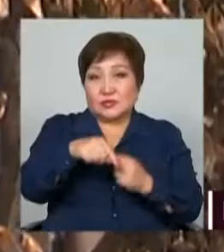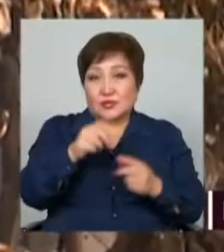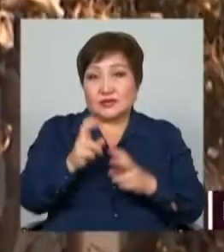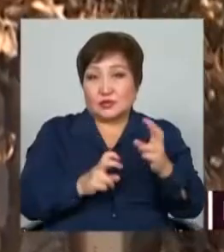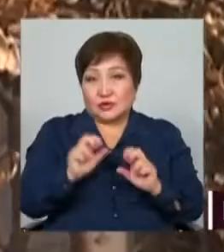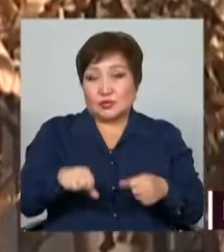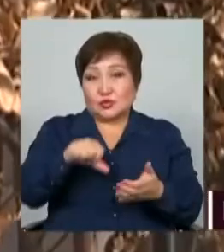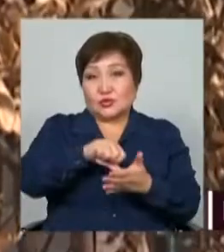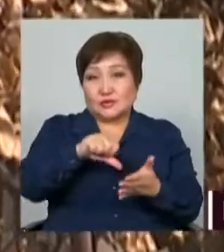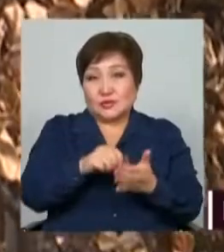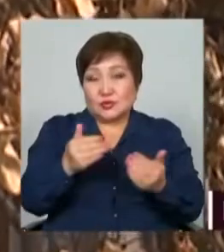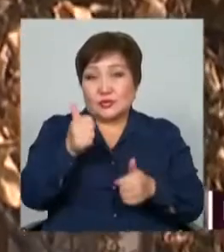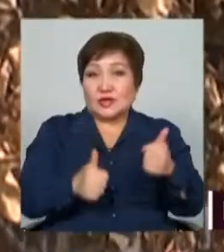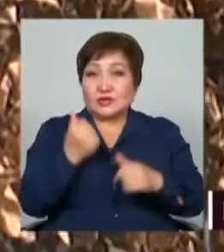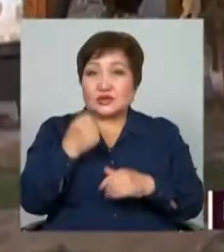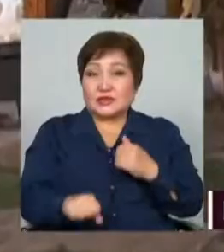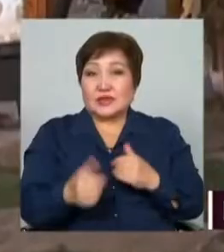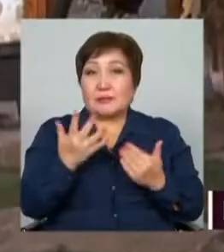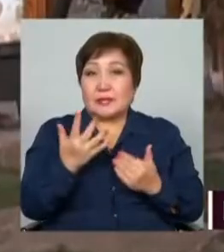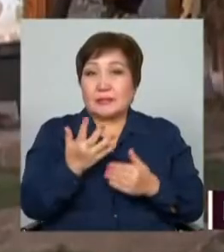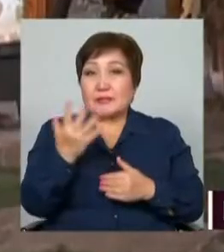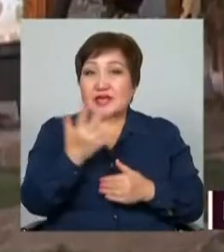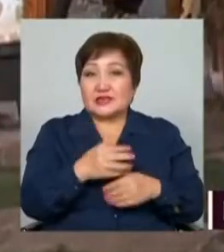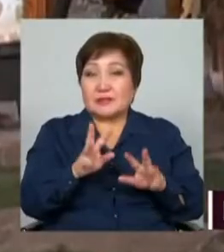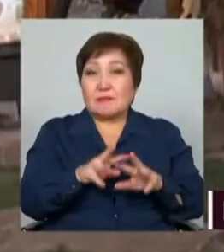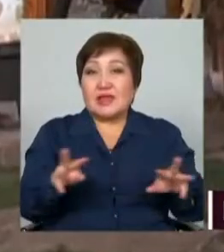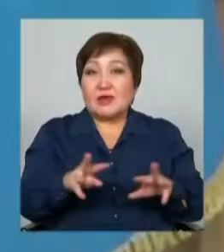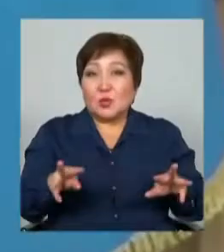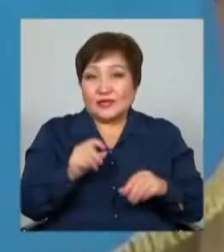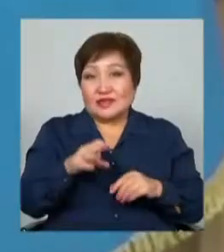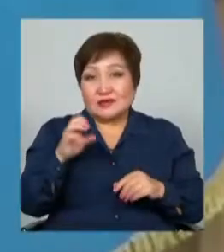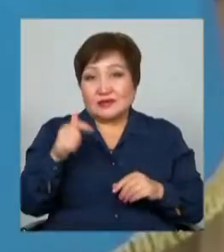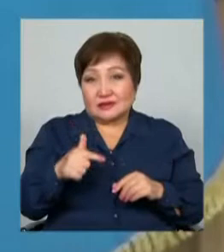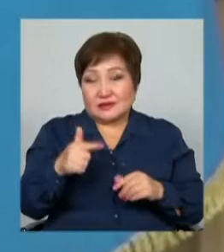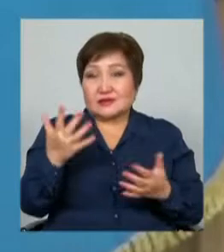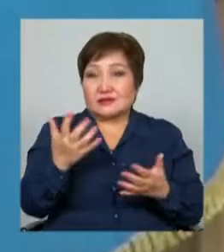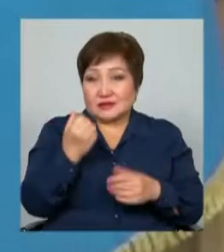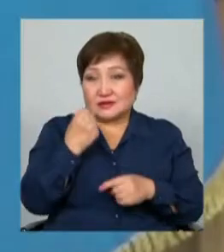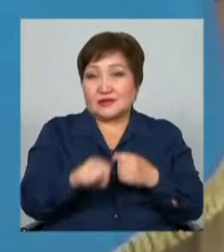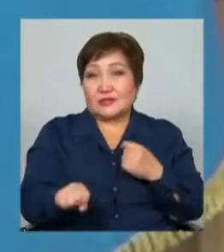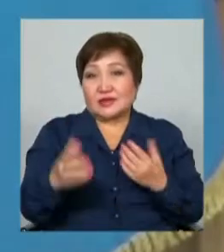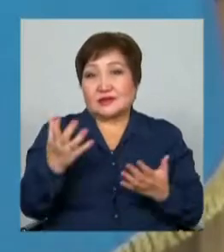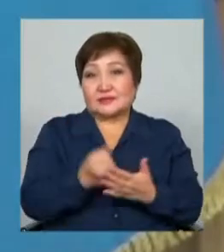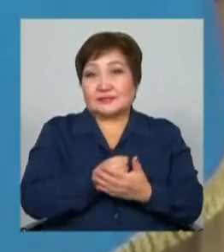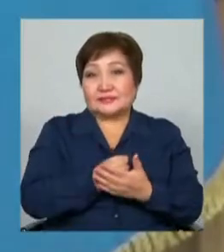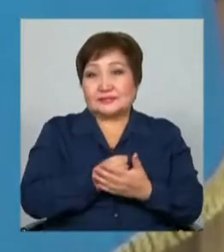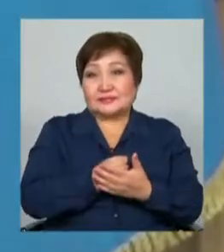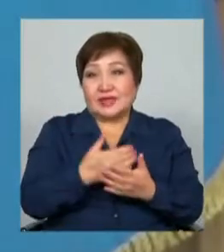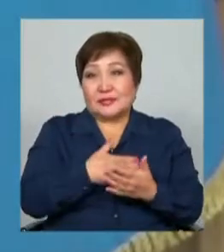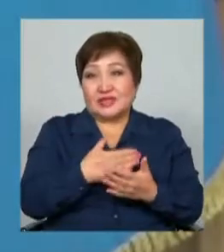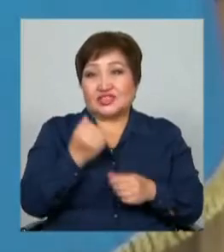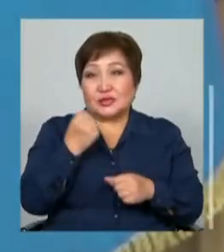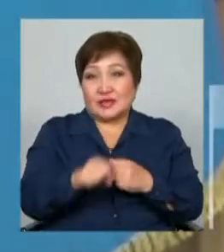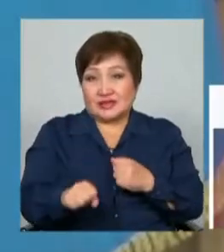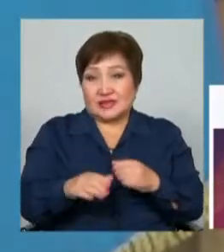биыл байқаудың жеңімпаздары 5 миллион теңгені жеңіп алды. Я вот вручал. Мен